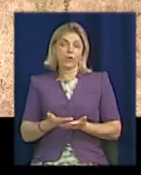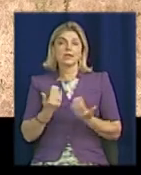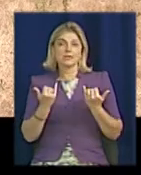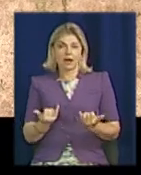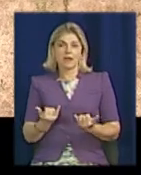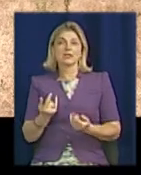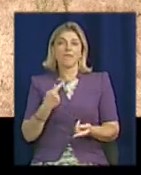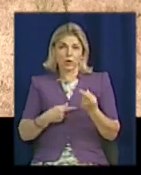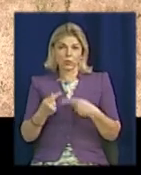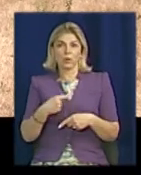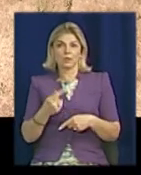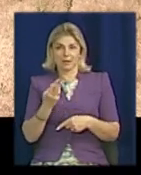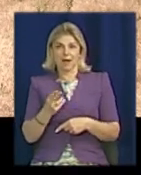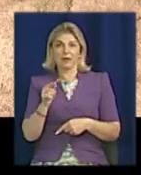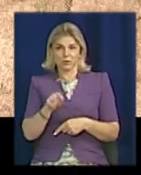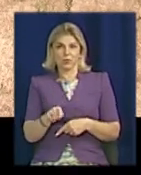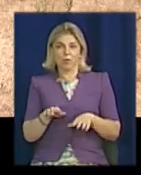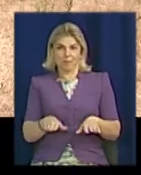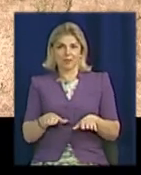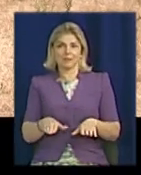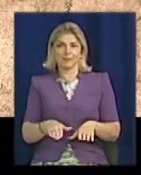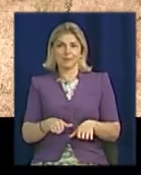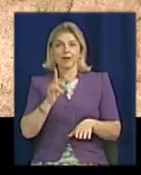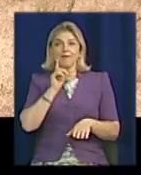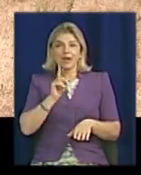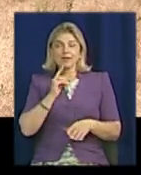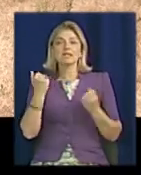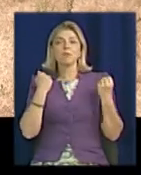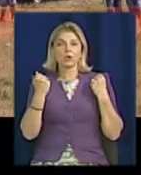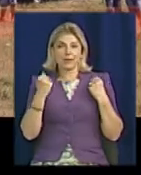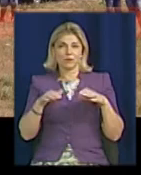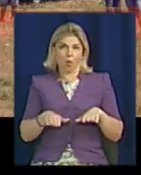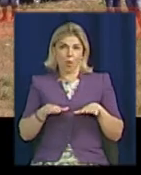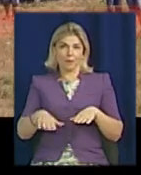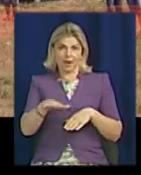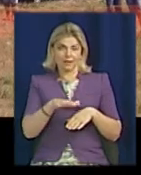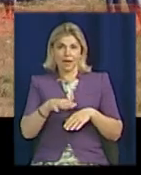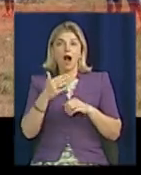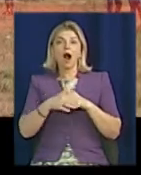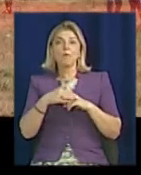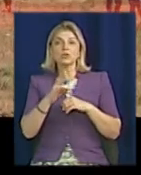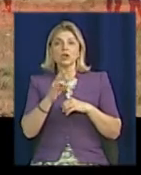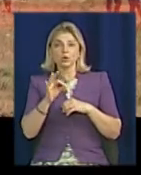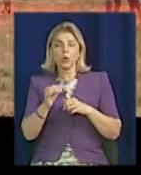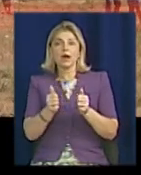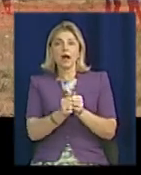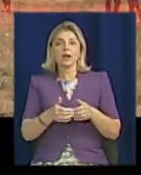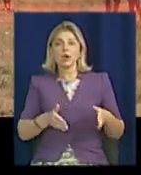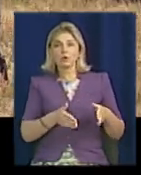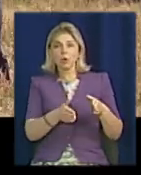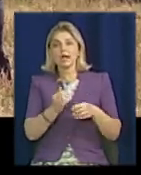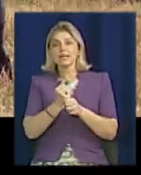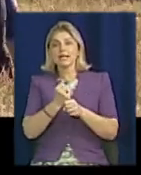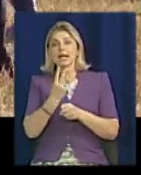зараз повернулися до цього об'єкту, тимчасового спортивного об'єкту. У Капустяному вздовж траси організували дві